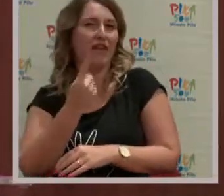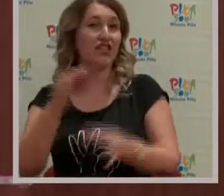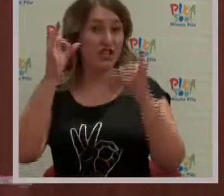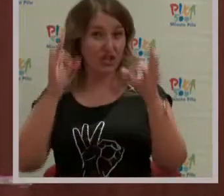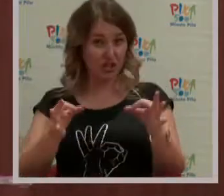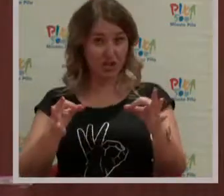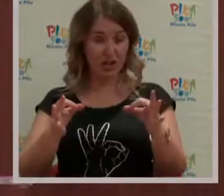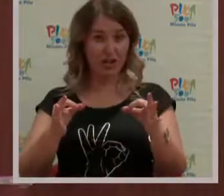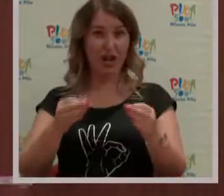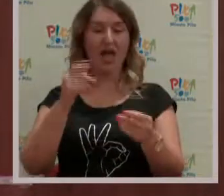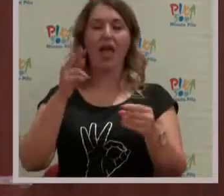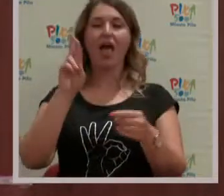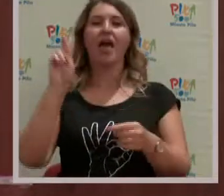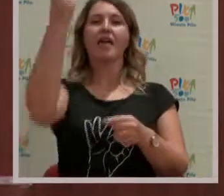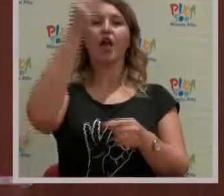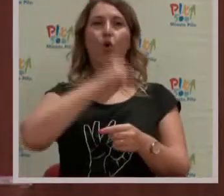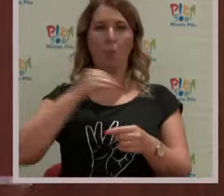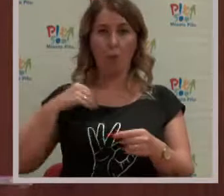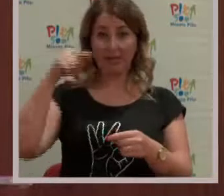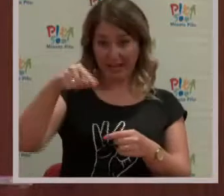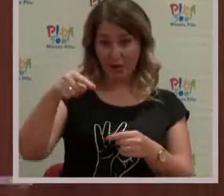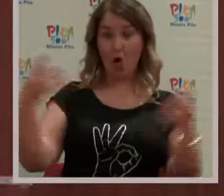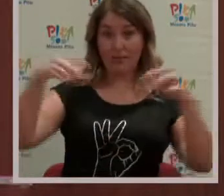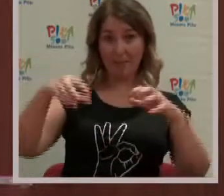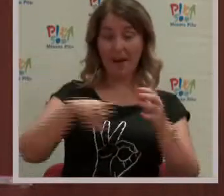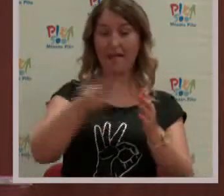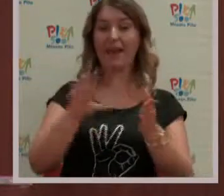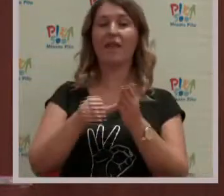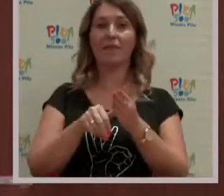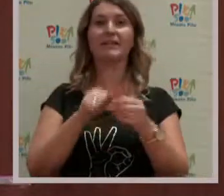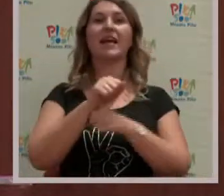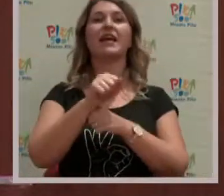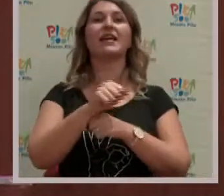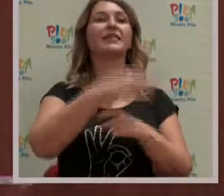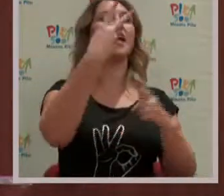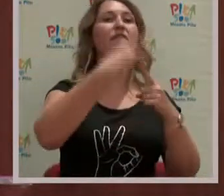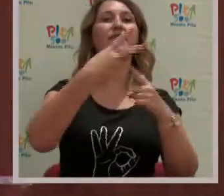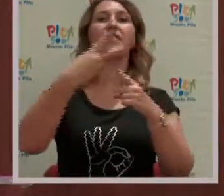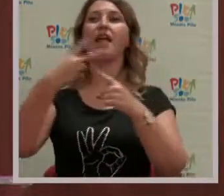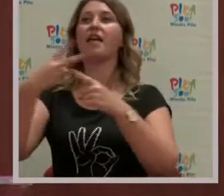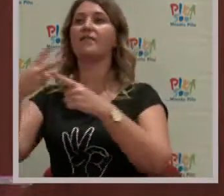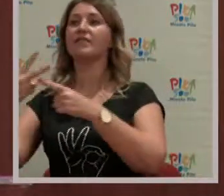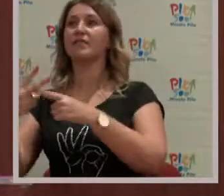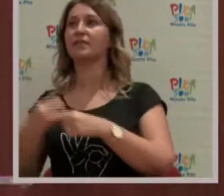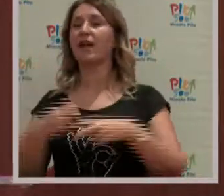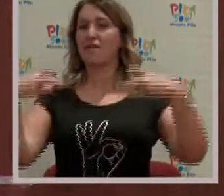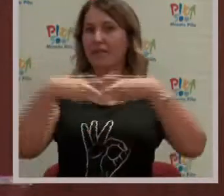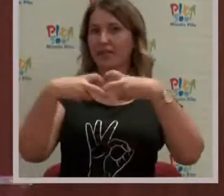Dzisiejsze bicie rekordu i obecna sesja jest transmitowana przez nowy portal